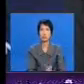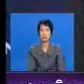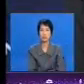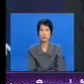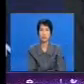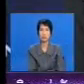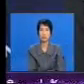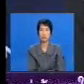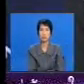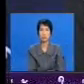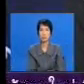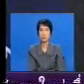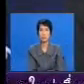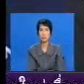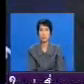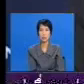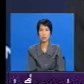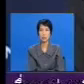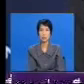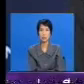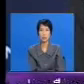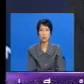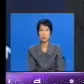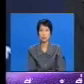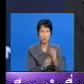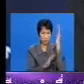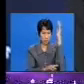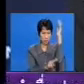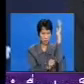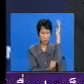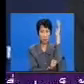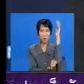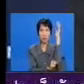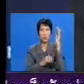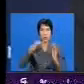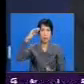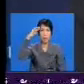พลทหารซึ่งเสียชีวิตจากเหตุคนร้ายกราดยิงจุดตรวจในจังหวัดนราธิวาสได้มีพิ